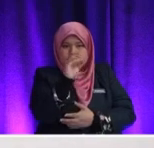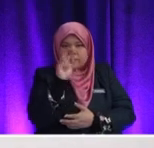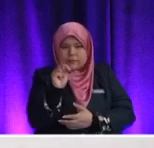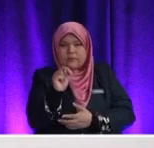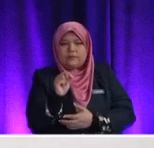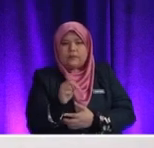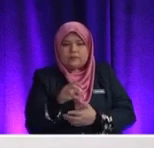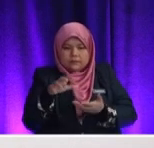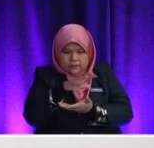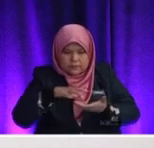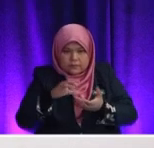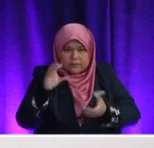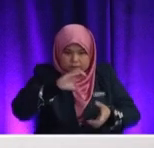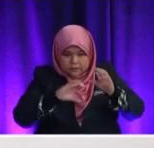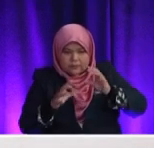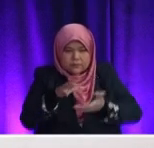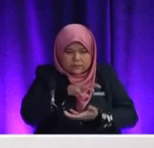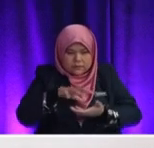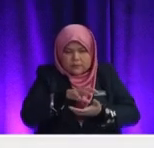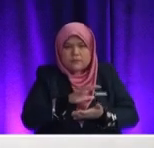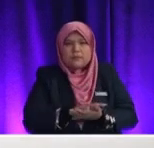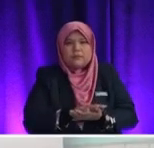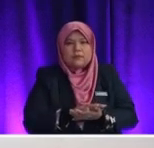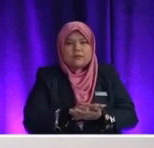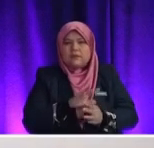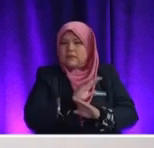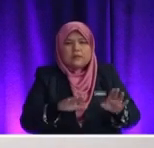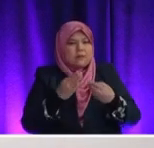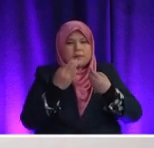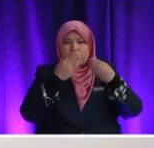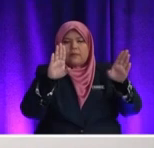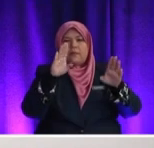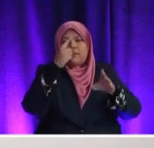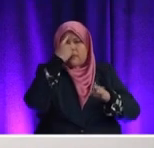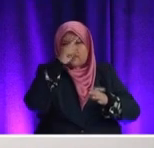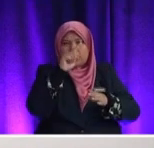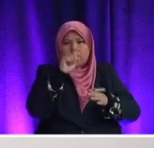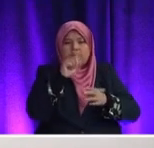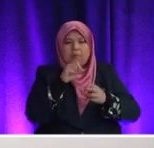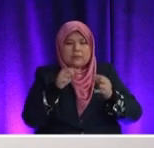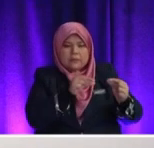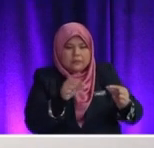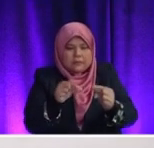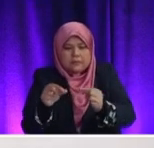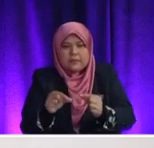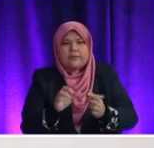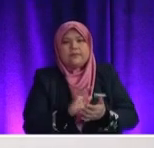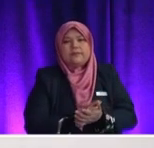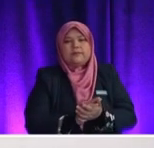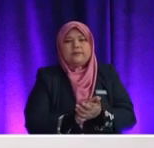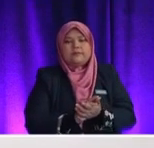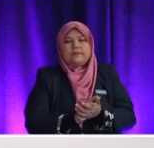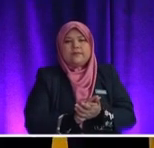rayon dalam sebagian ayo nih tidak bebas untuk bergerak Oh iya betul santet jawaban